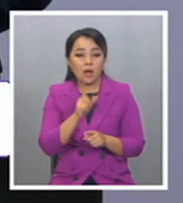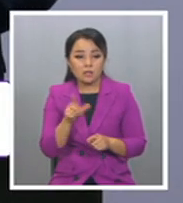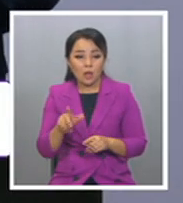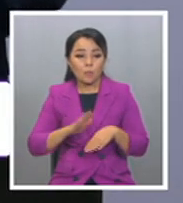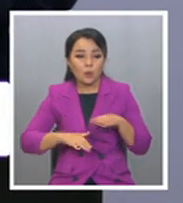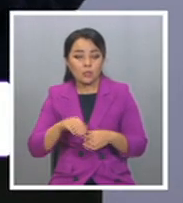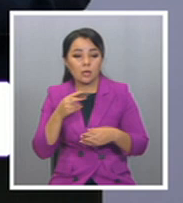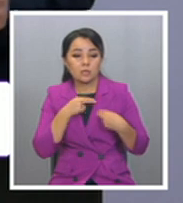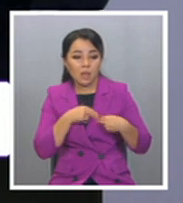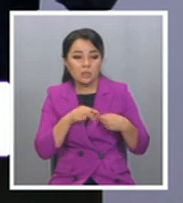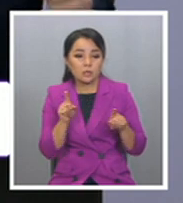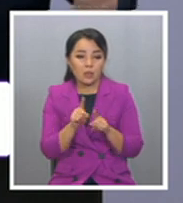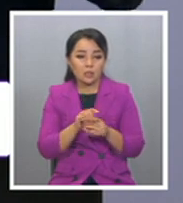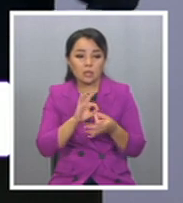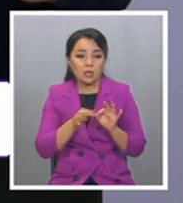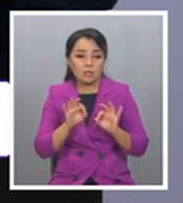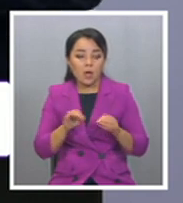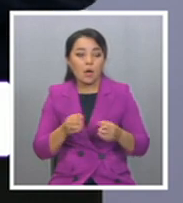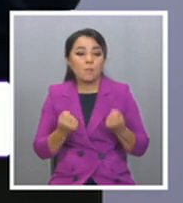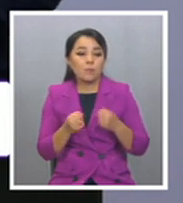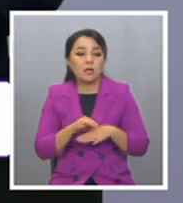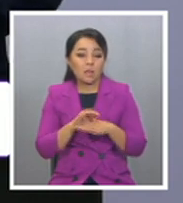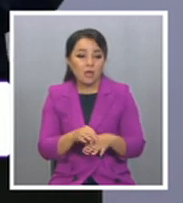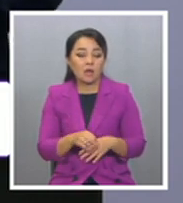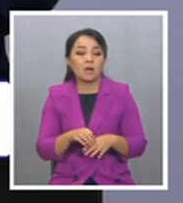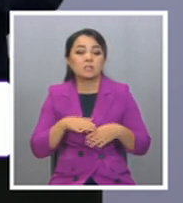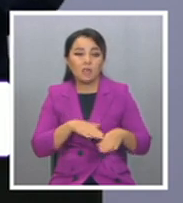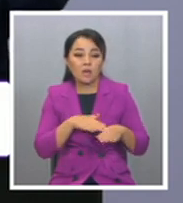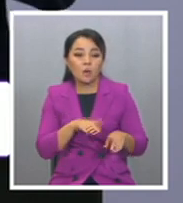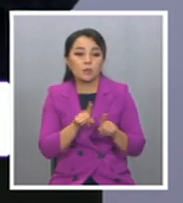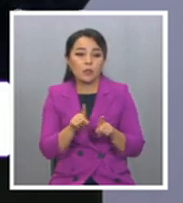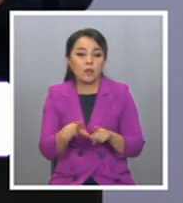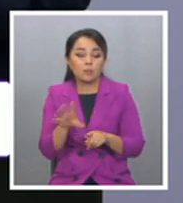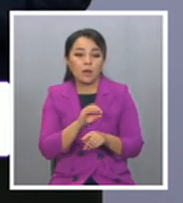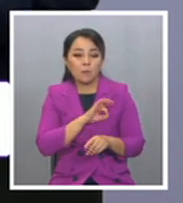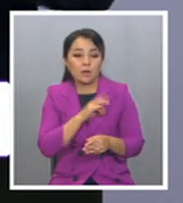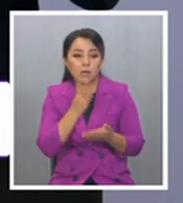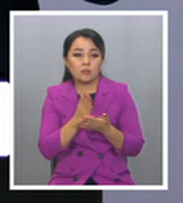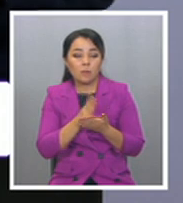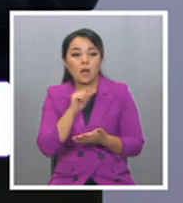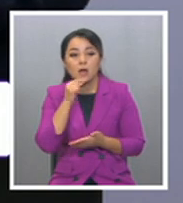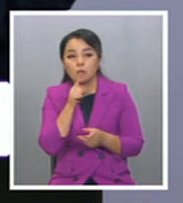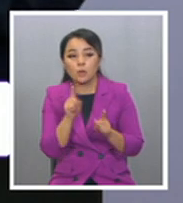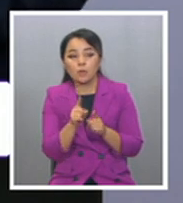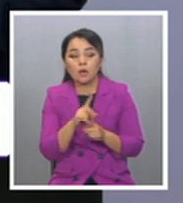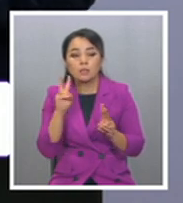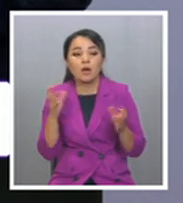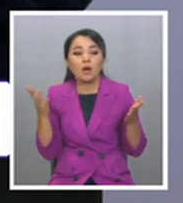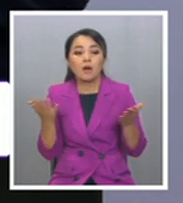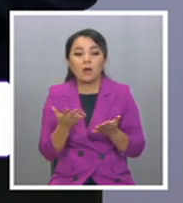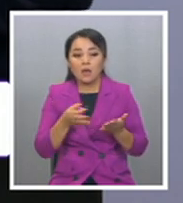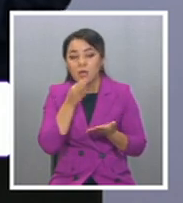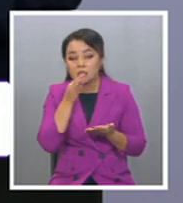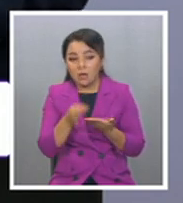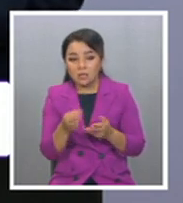еңбегіне қарағанда ол жерде машиналар және станоктар пайдалана бастады. Бұның экономикаға әсері қандай дейтін болсақ, ең